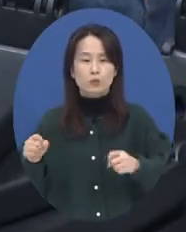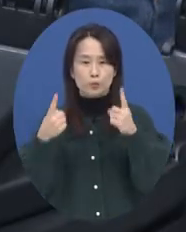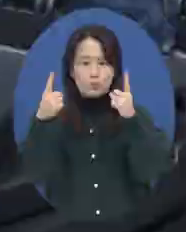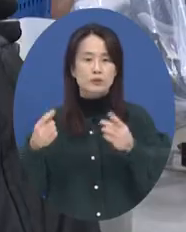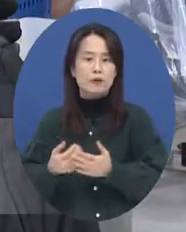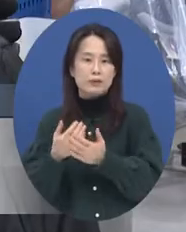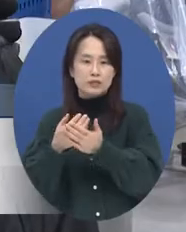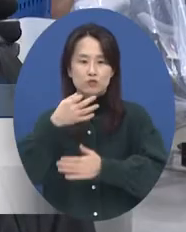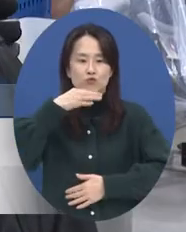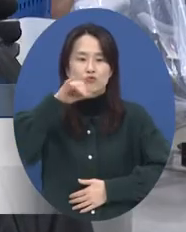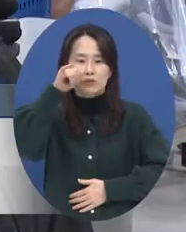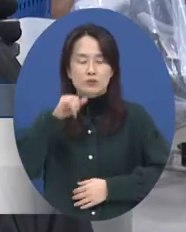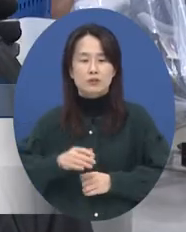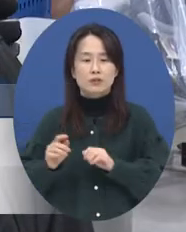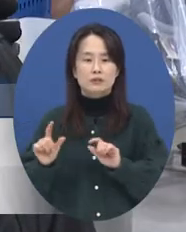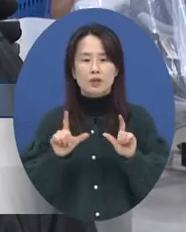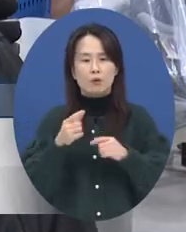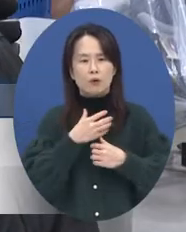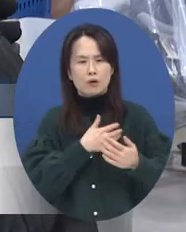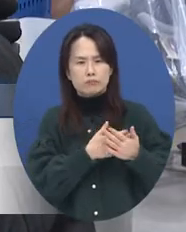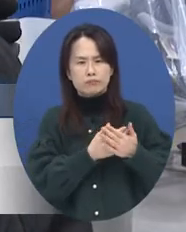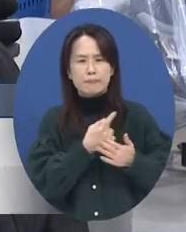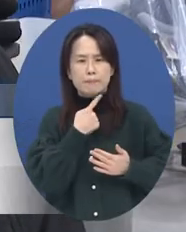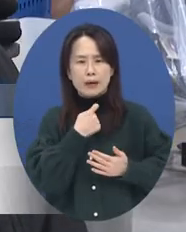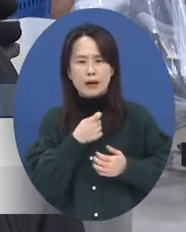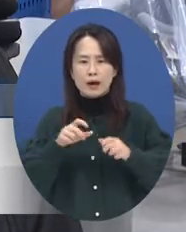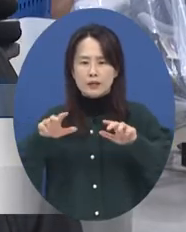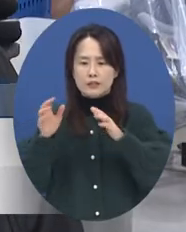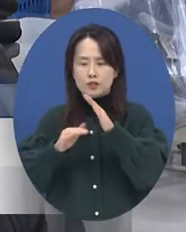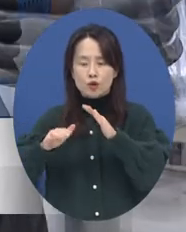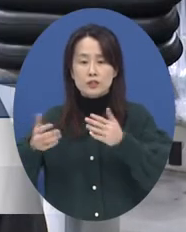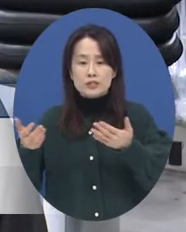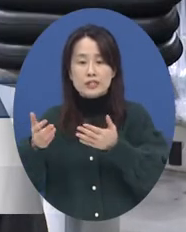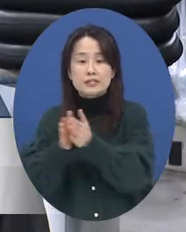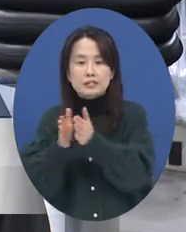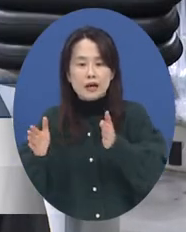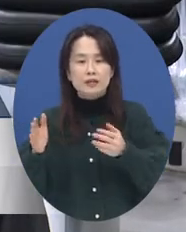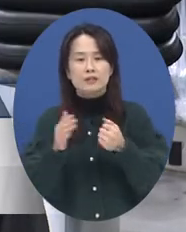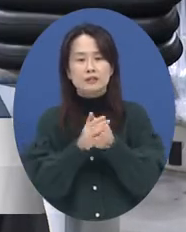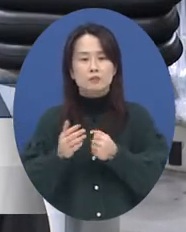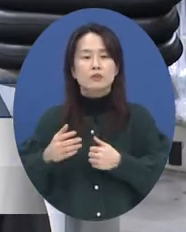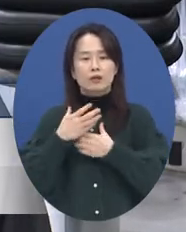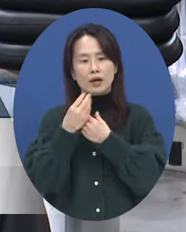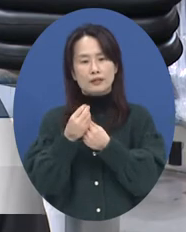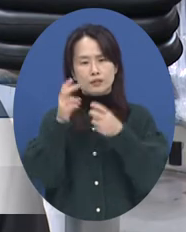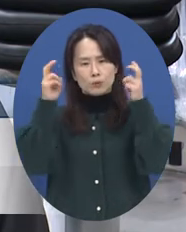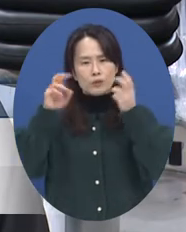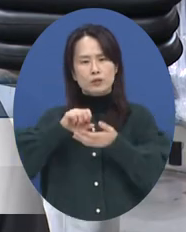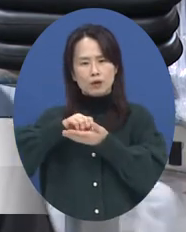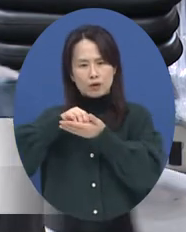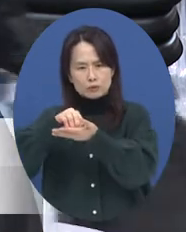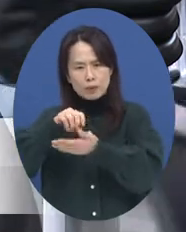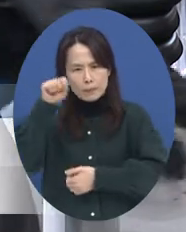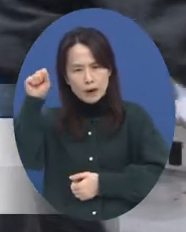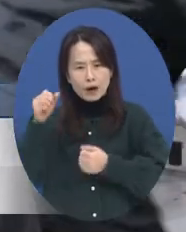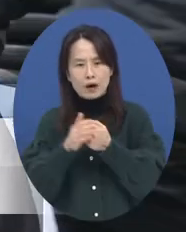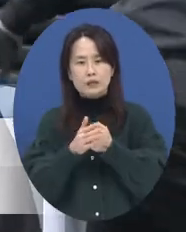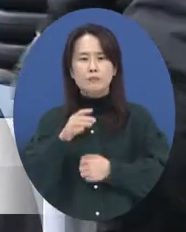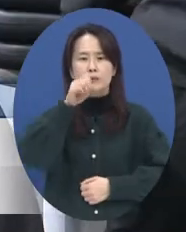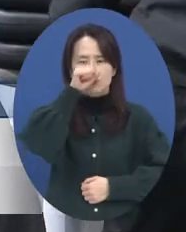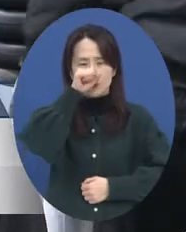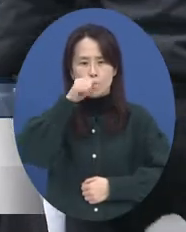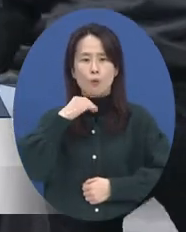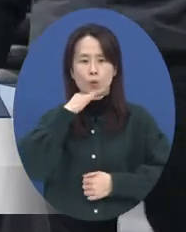반응입니다. 생활이 안정이 좀 불안했고, 저는 이제는 정규직이 됐으니까 최대한 안정된 직장을 얻어서